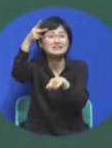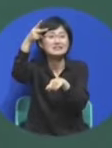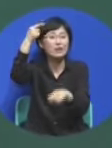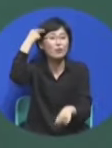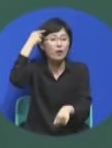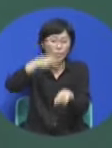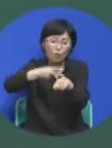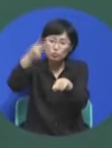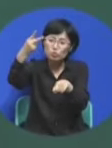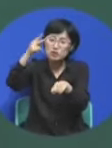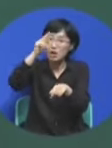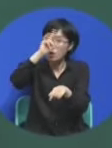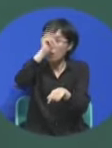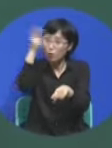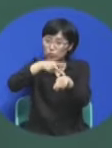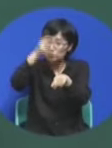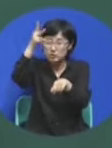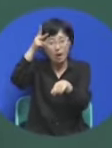2시 시간이에요.